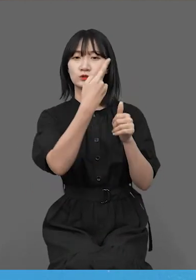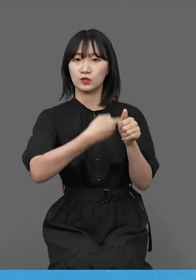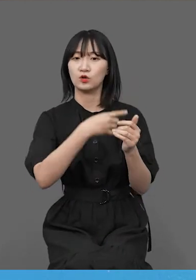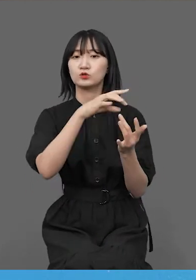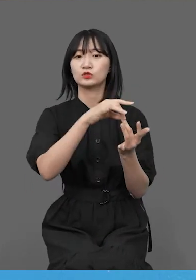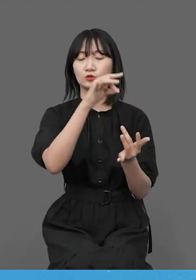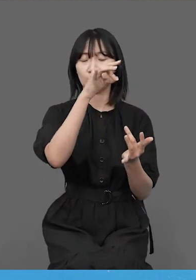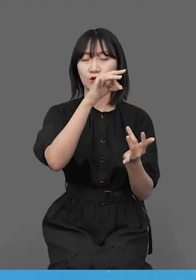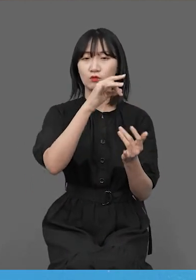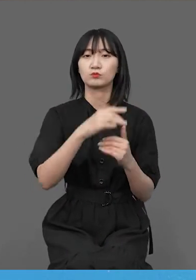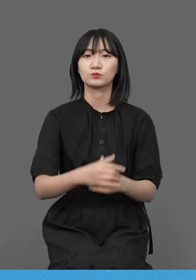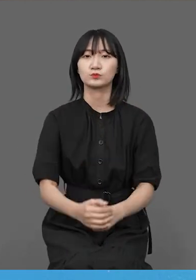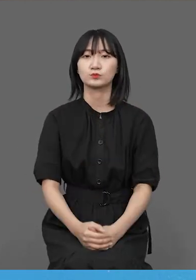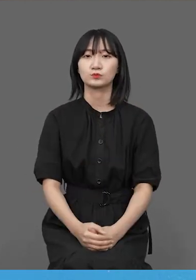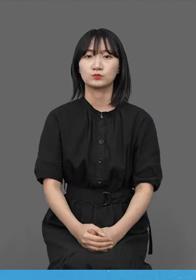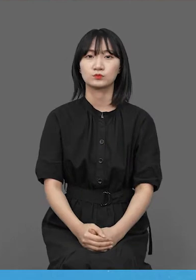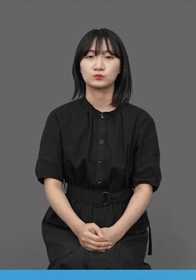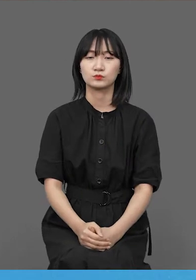선택이고 돌연변이라는 것이죠.